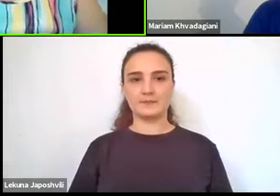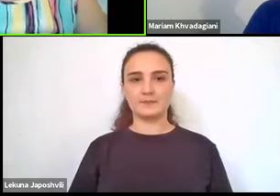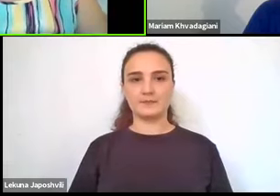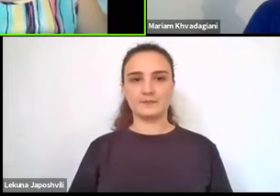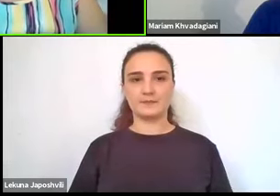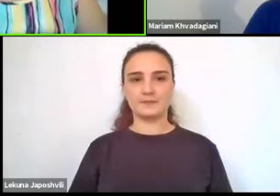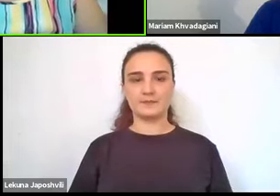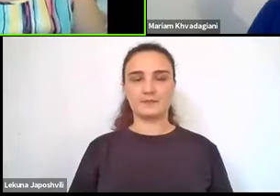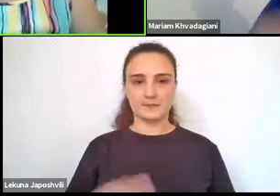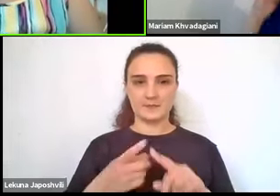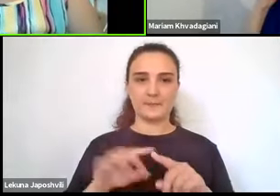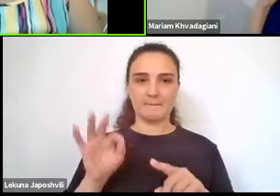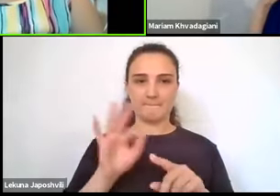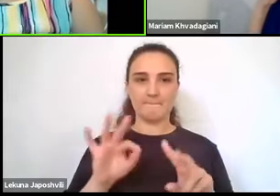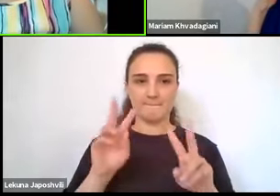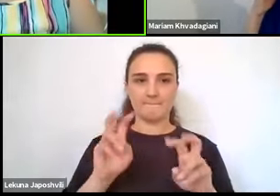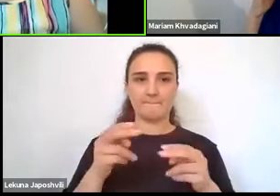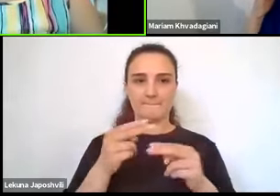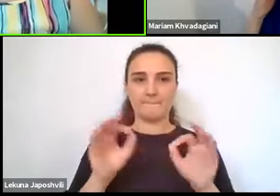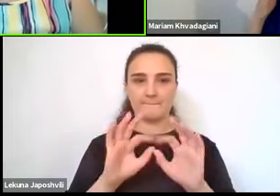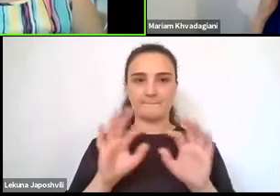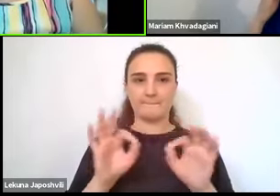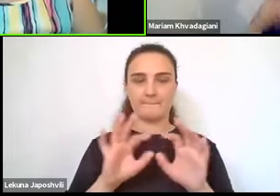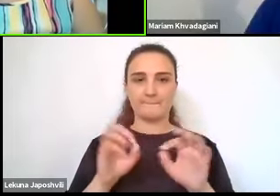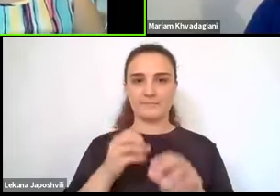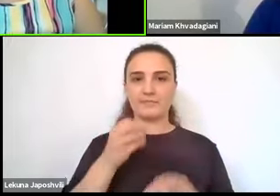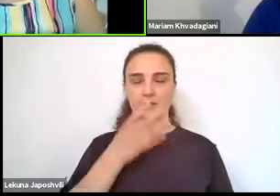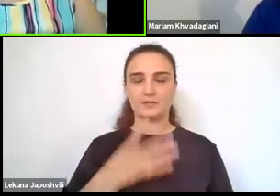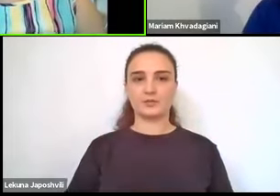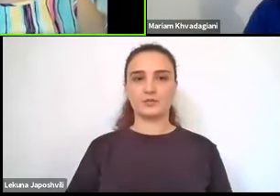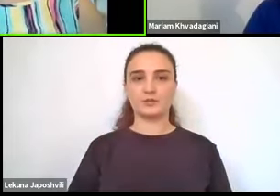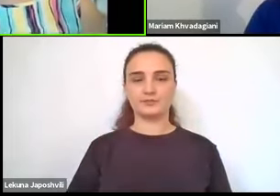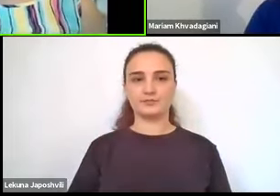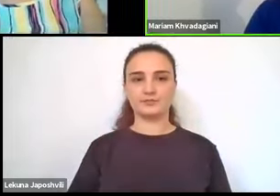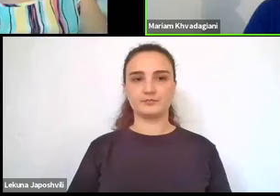ხო, ანუ აი რა იქნება იდეალური და რა იქნება ოპტიმალური.